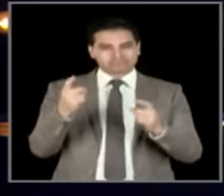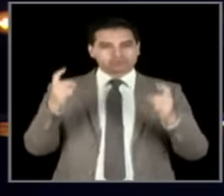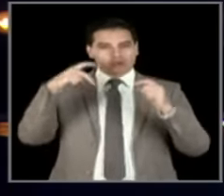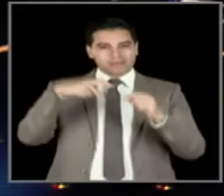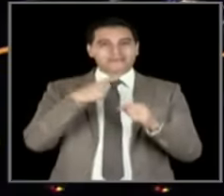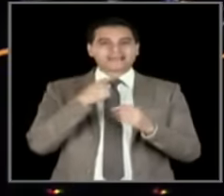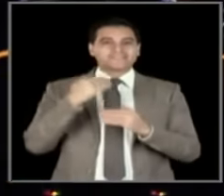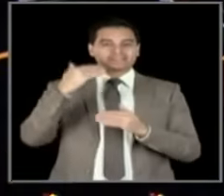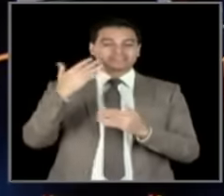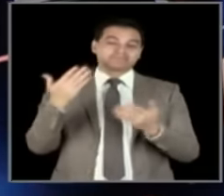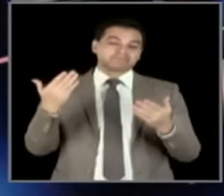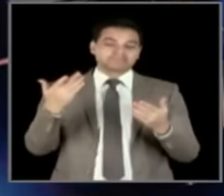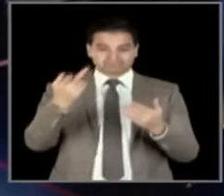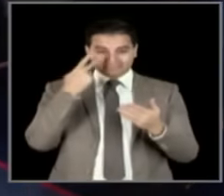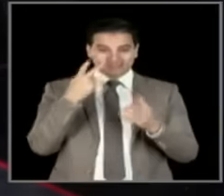عين شمس